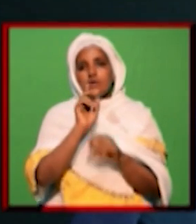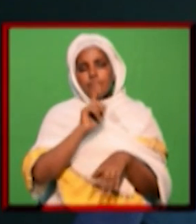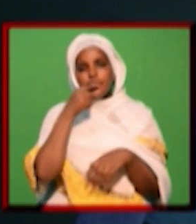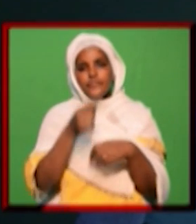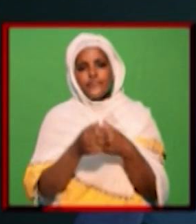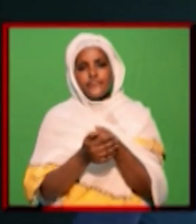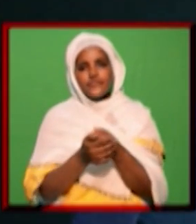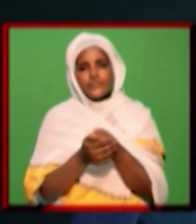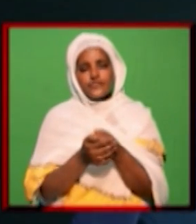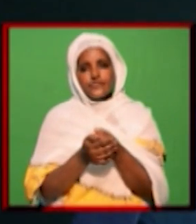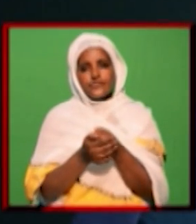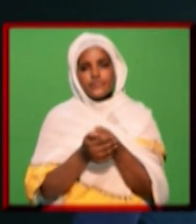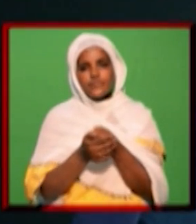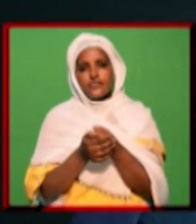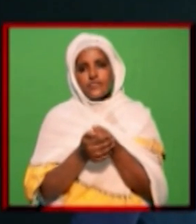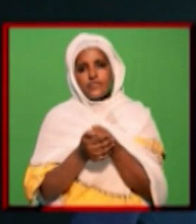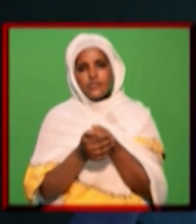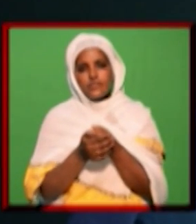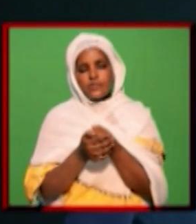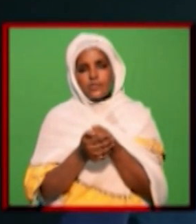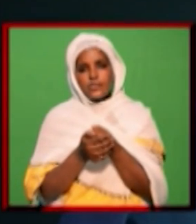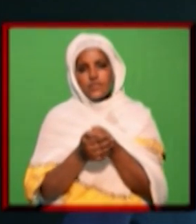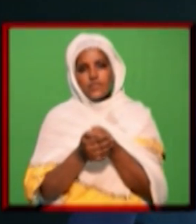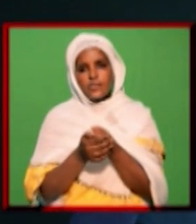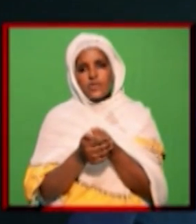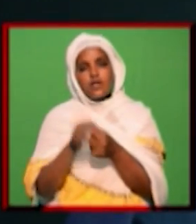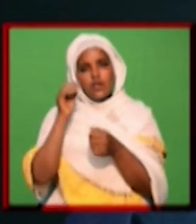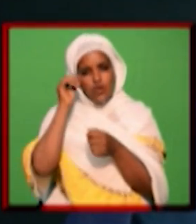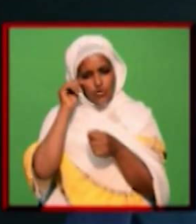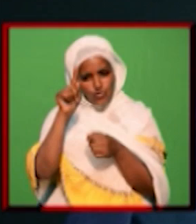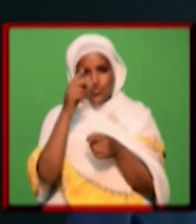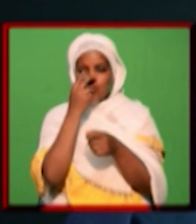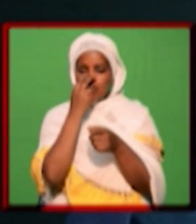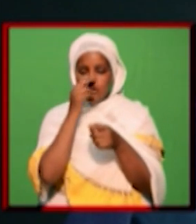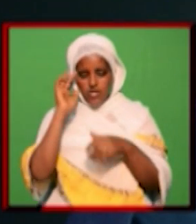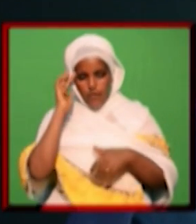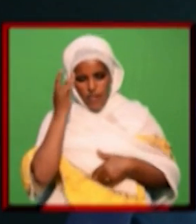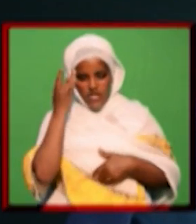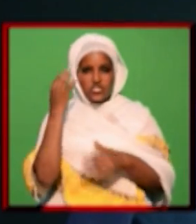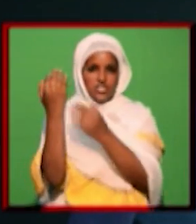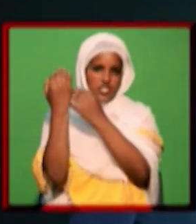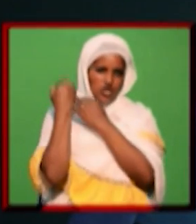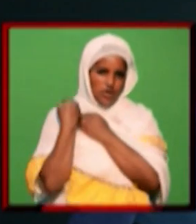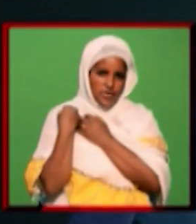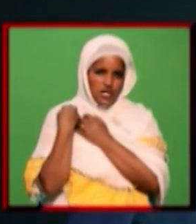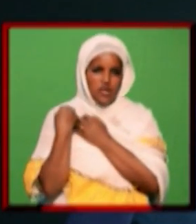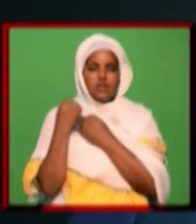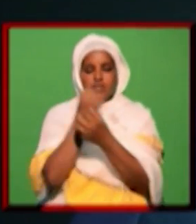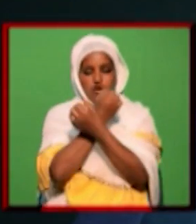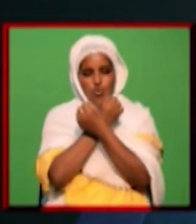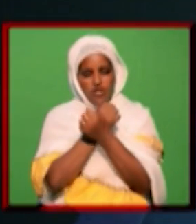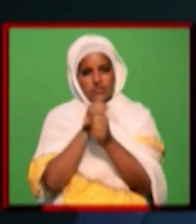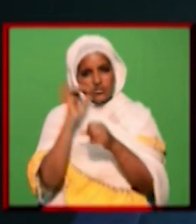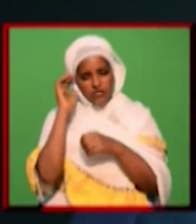ጾረ ውእቱ ነስአ ደዌነ ወጾረ ሕማመነ፣ እሱ ሕማማችን ተሸከመ